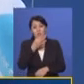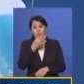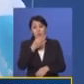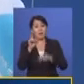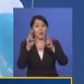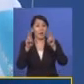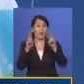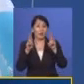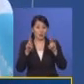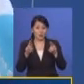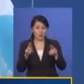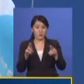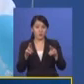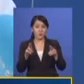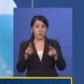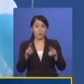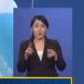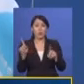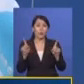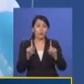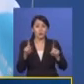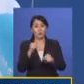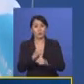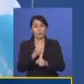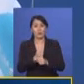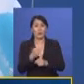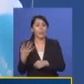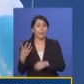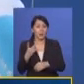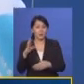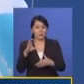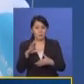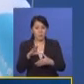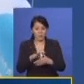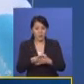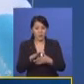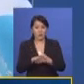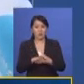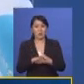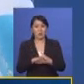ереже қандай не істеуге болады және де